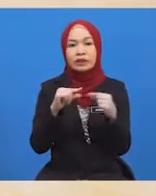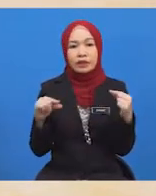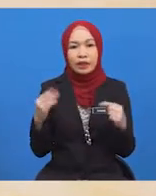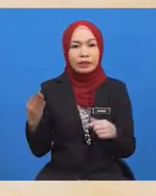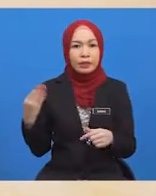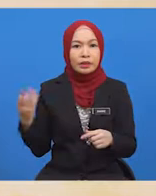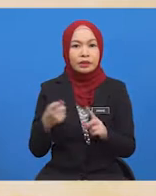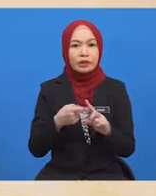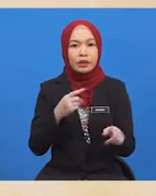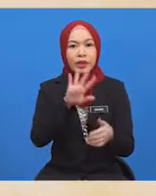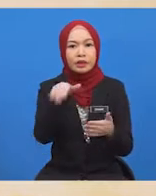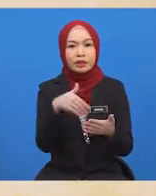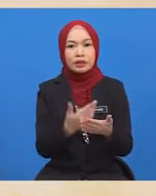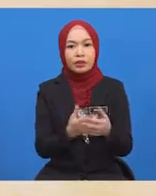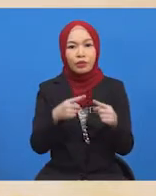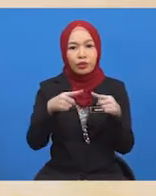tersebut kepada satah.